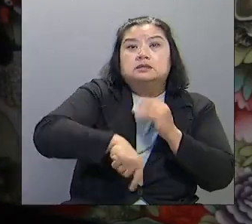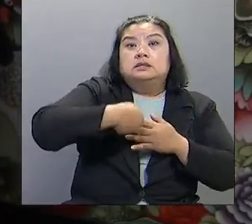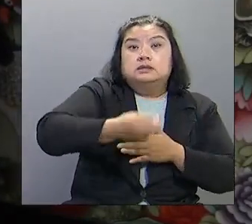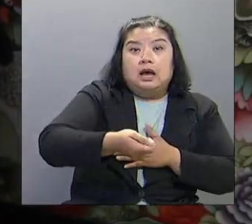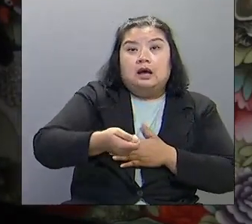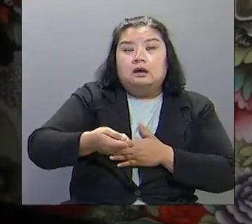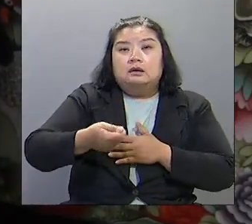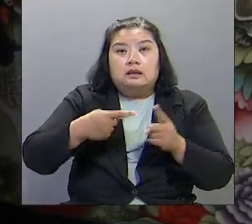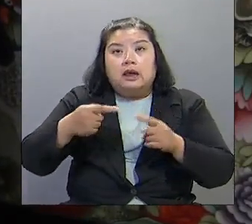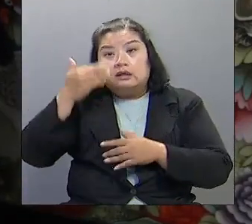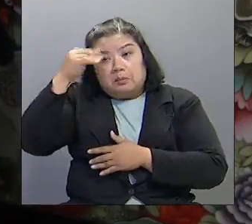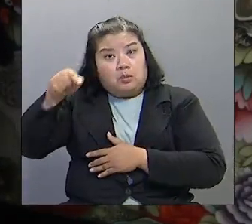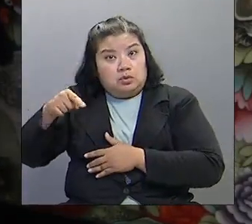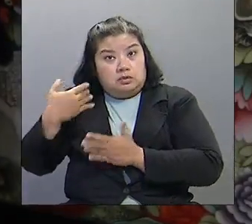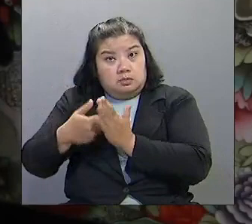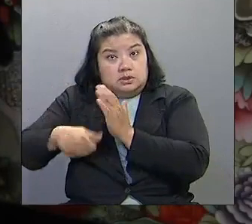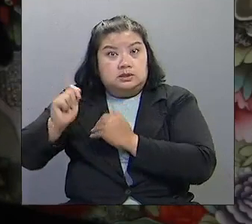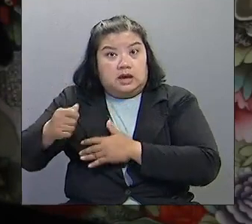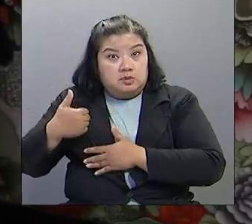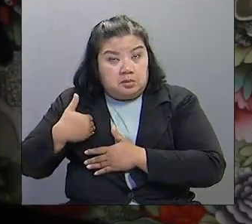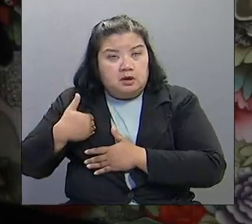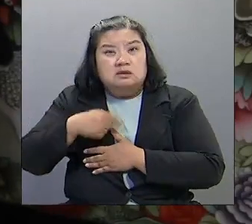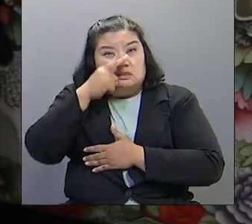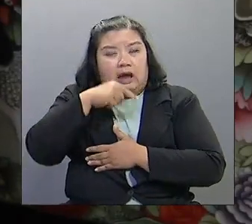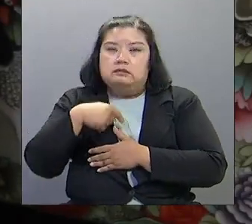ะน้อยลงเพราะว่าแข่งขันสู้กับต่างชาติไม่